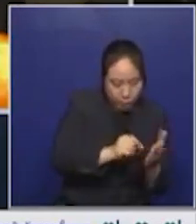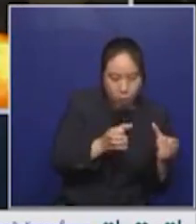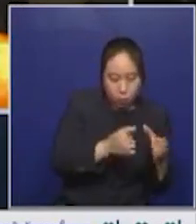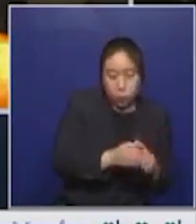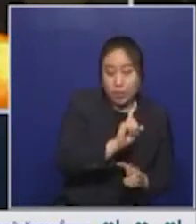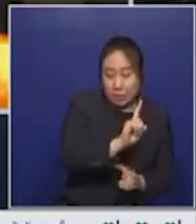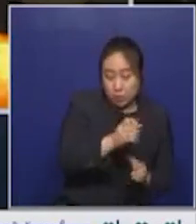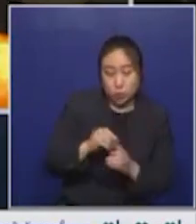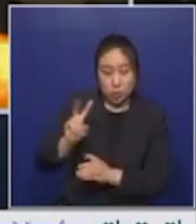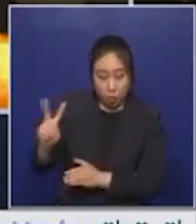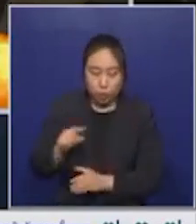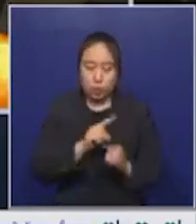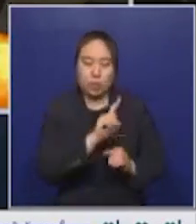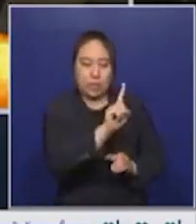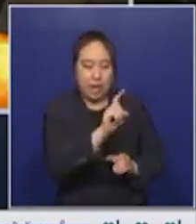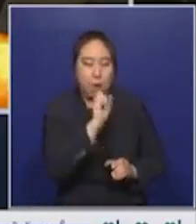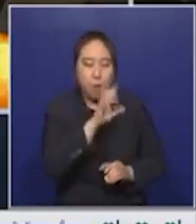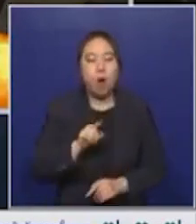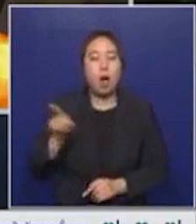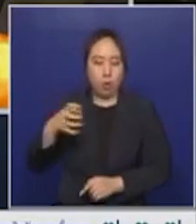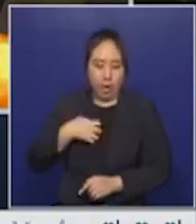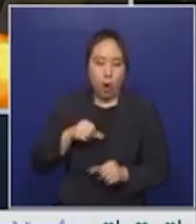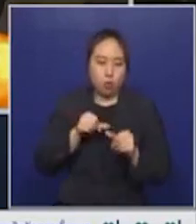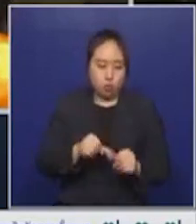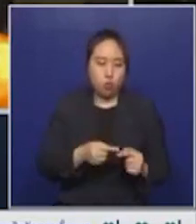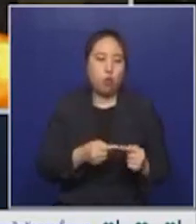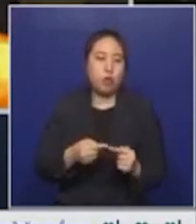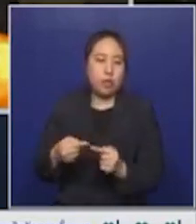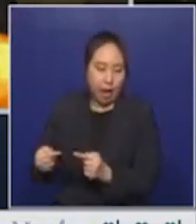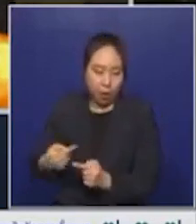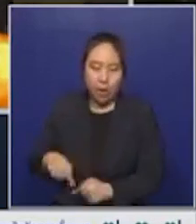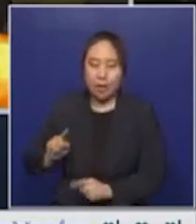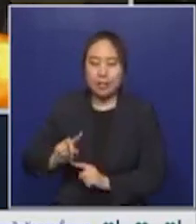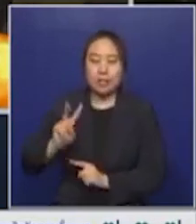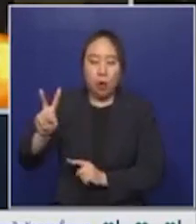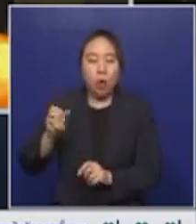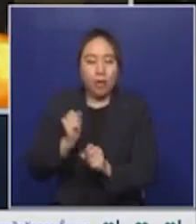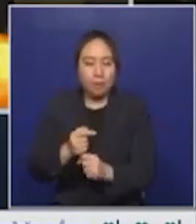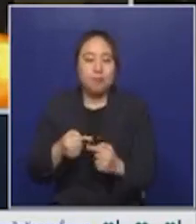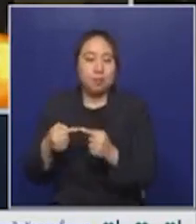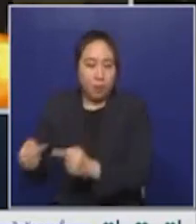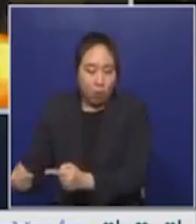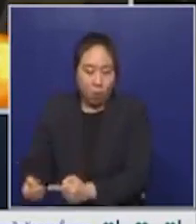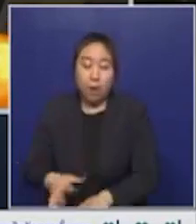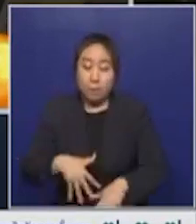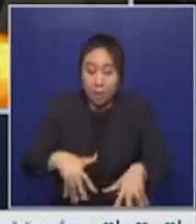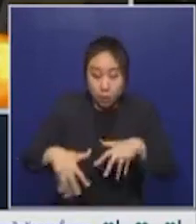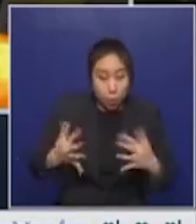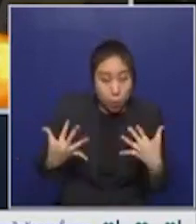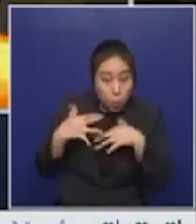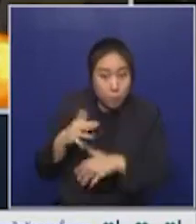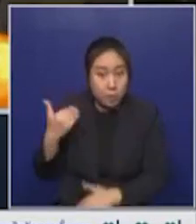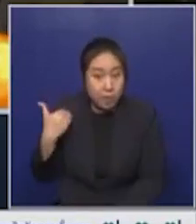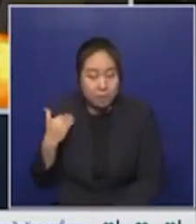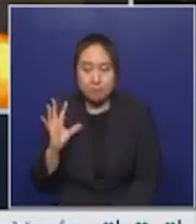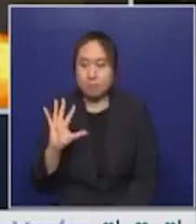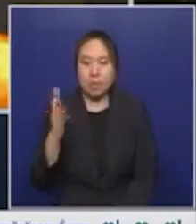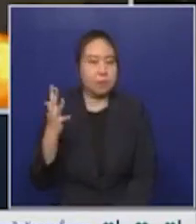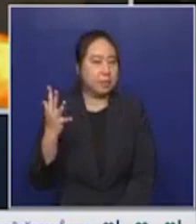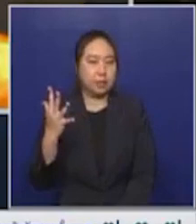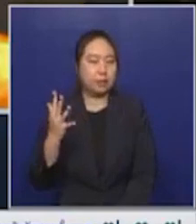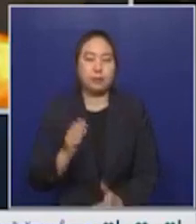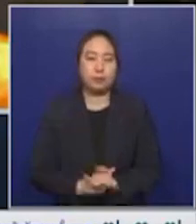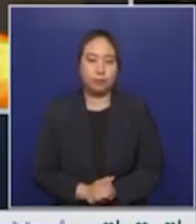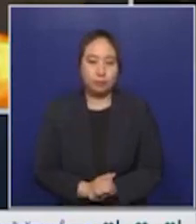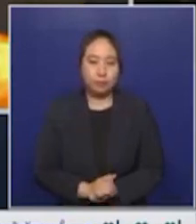อยากอยู่ยาวชุดที่สองก็มาทำต่อถ้าถามว่ามีส่วนร่วมจะไปชนหรือไม่ไม่มีก็ได้